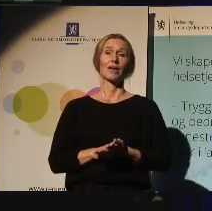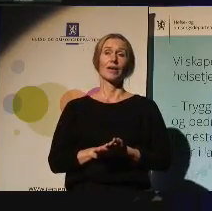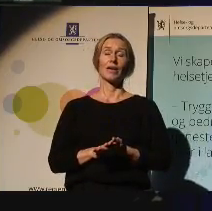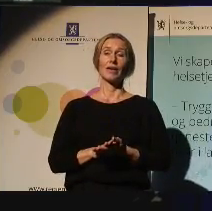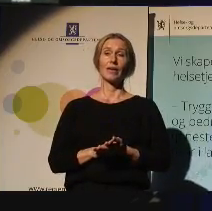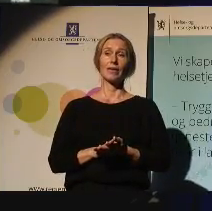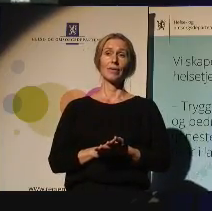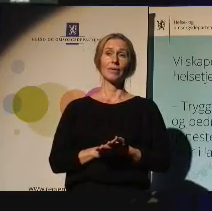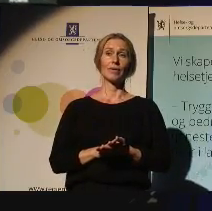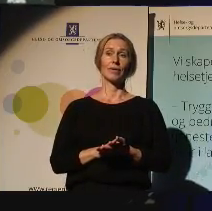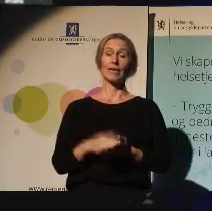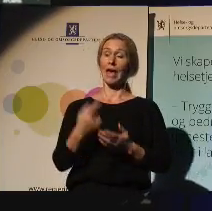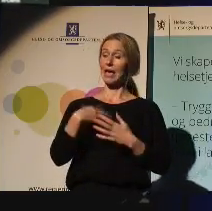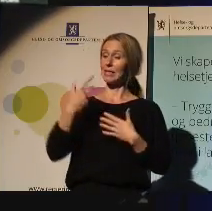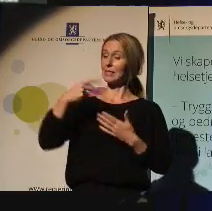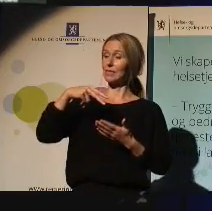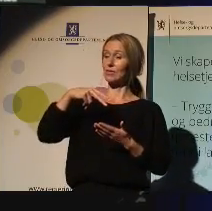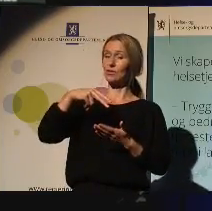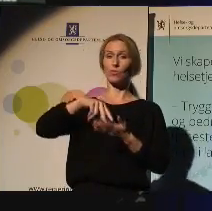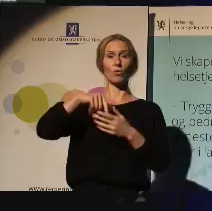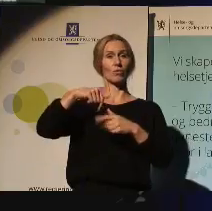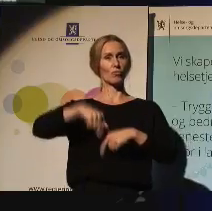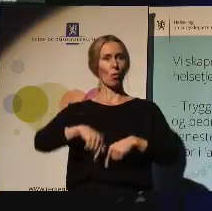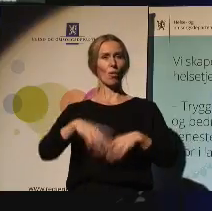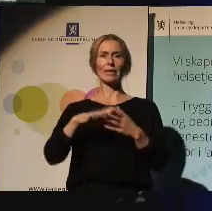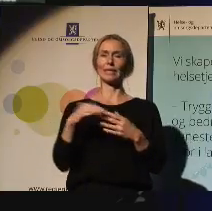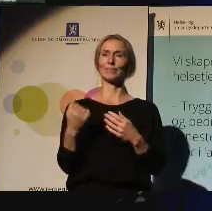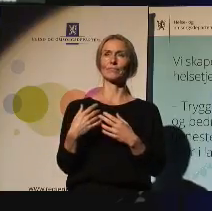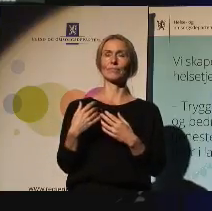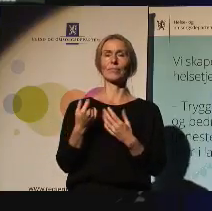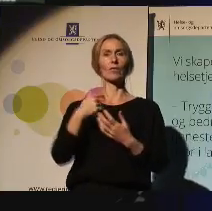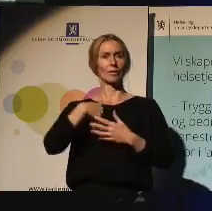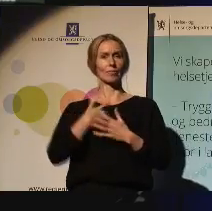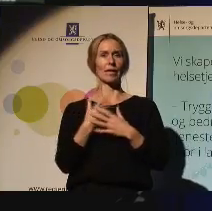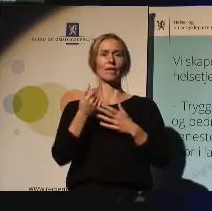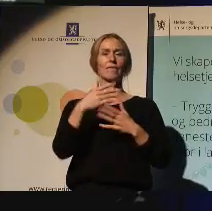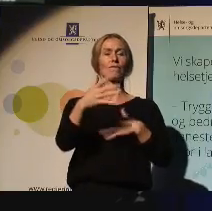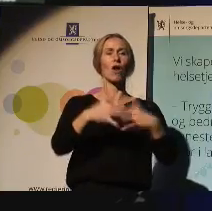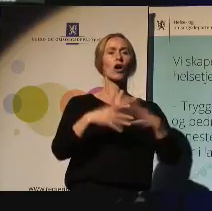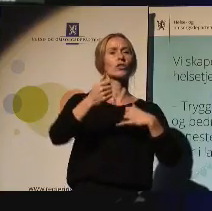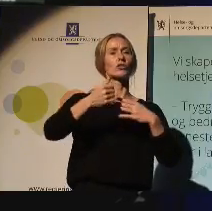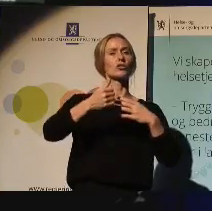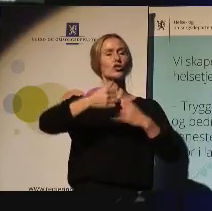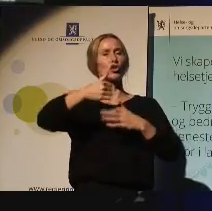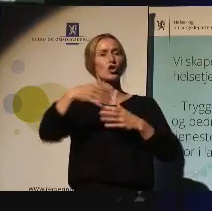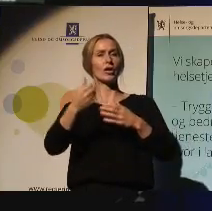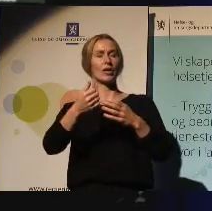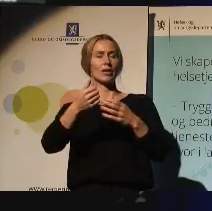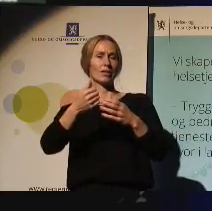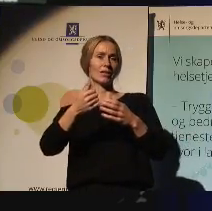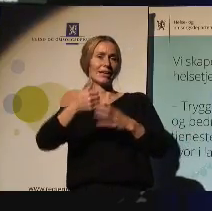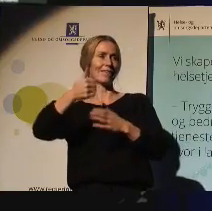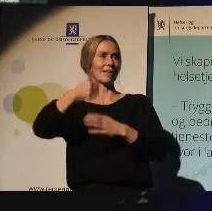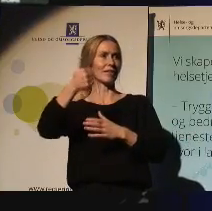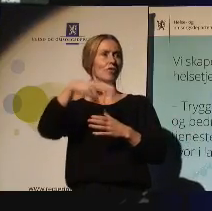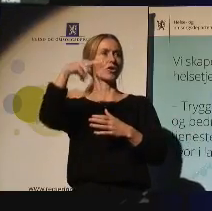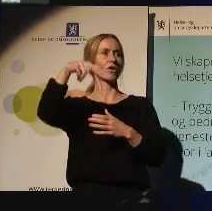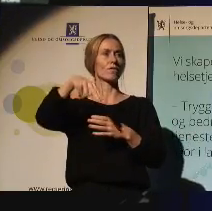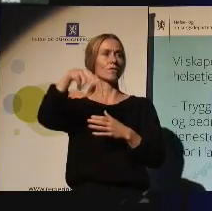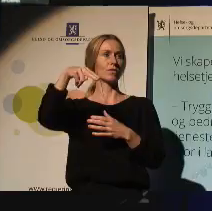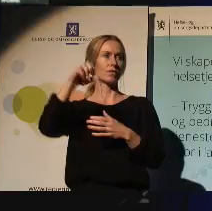Jeg står her i kraft av å være fagstyreleder for NAKMI, som er da den